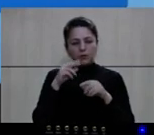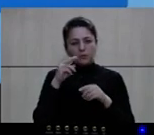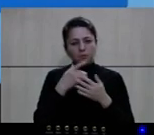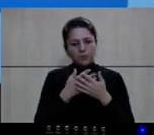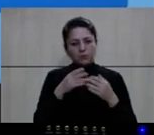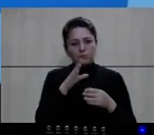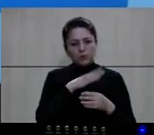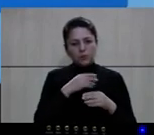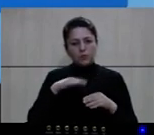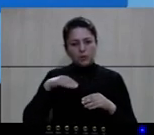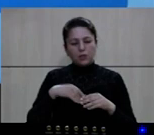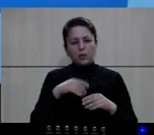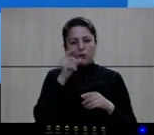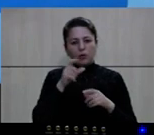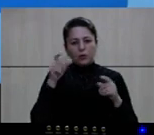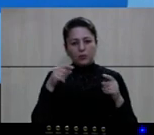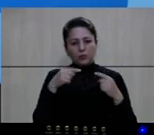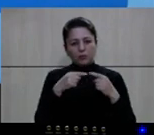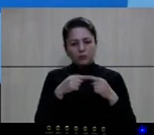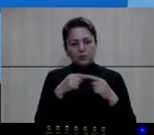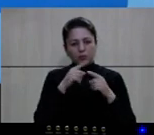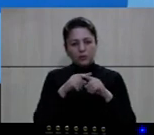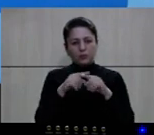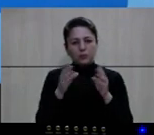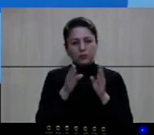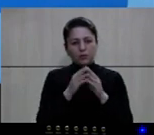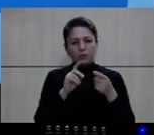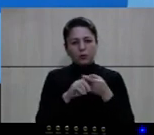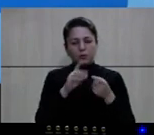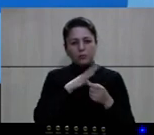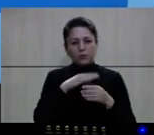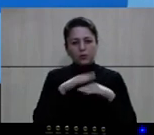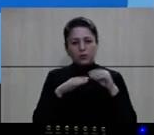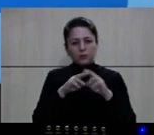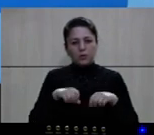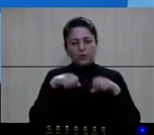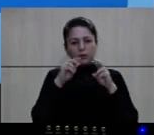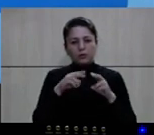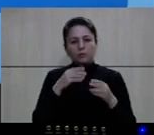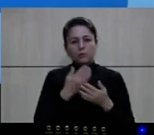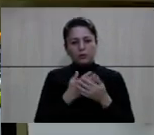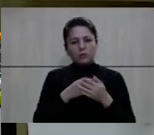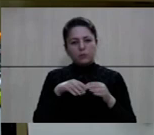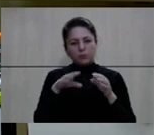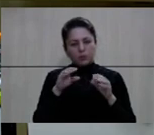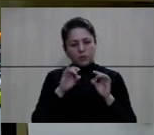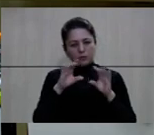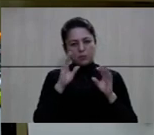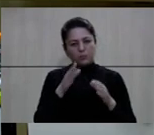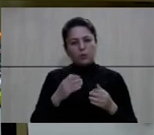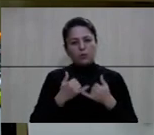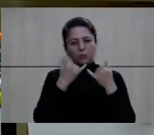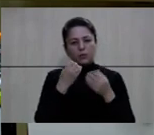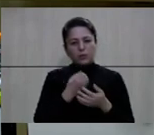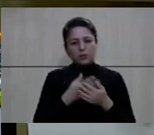keyin albatta inson texnika bilan bog'liq bo'lgan kasblarni bu yerga biz misol tariqasida olamiz. Hurmatli aziz